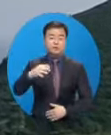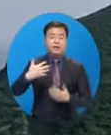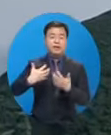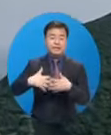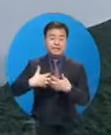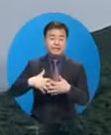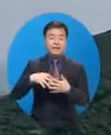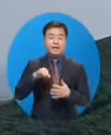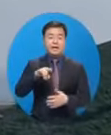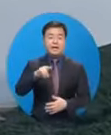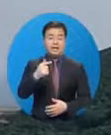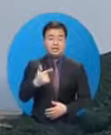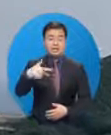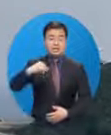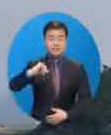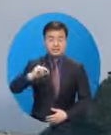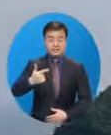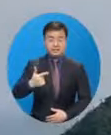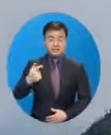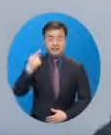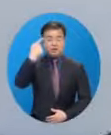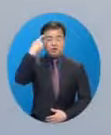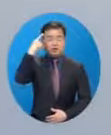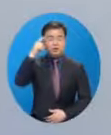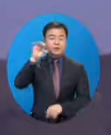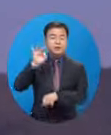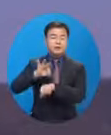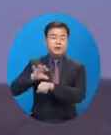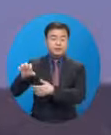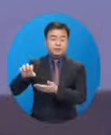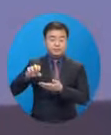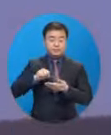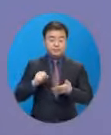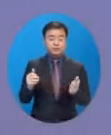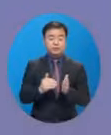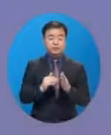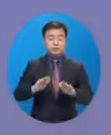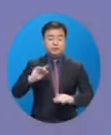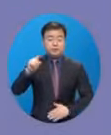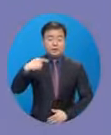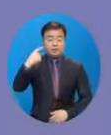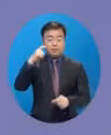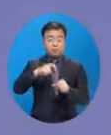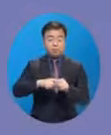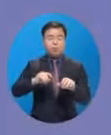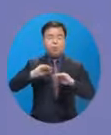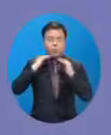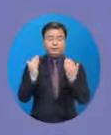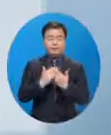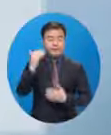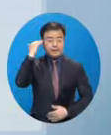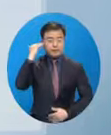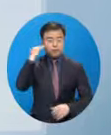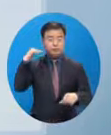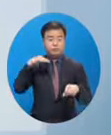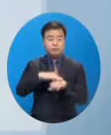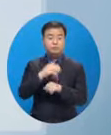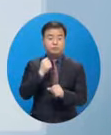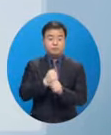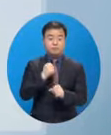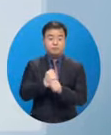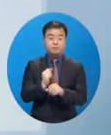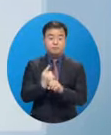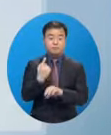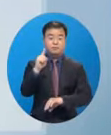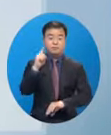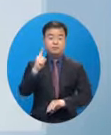사온 제품이었습니다. 이제 다음 목표는 완전히 토종 기술로 만든 한국형 발사체. 300톤급의